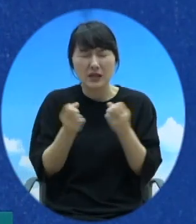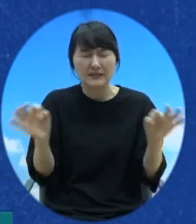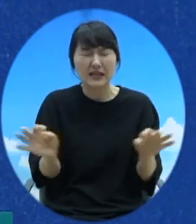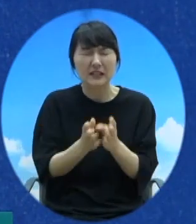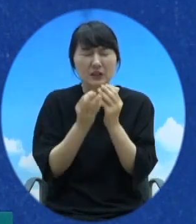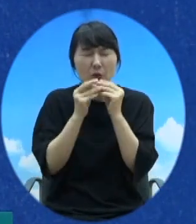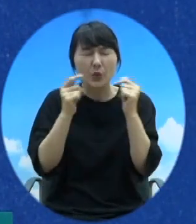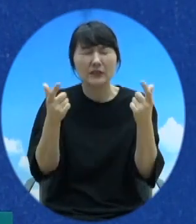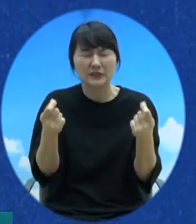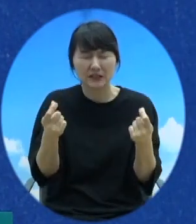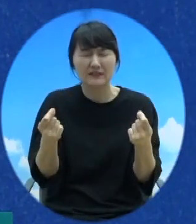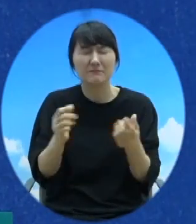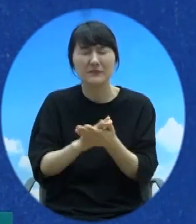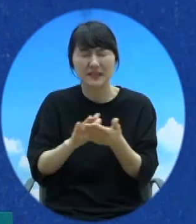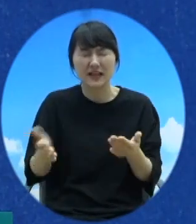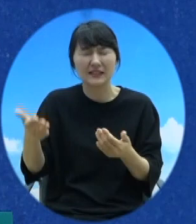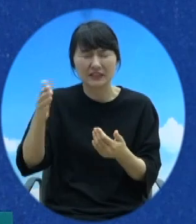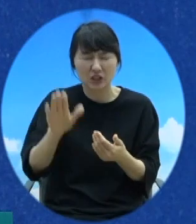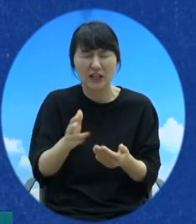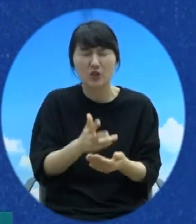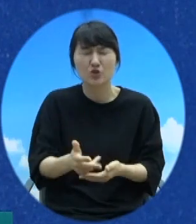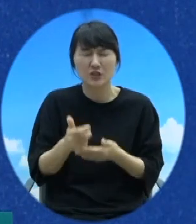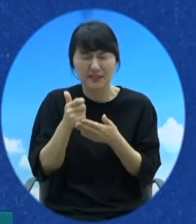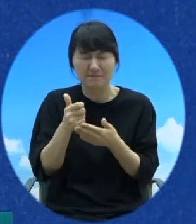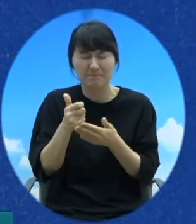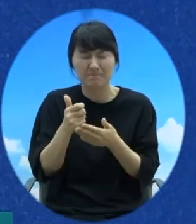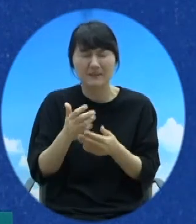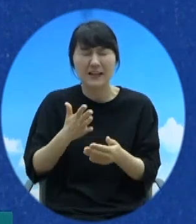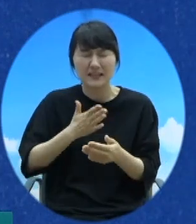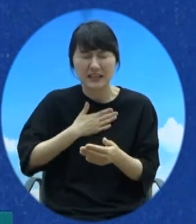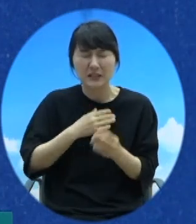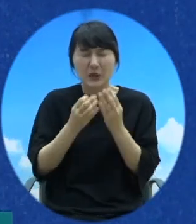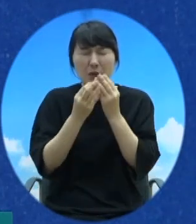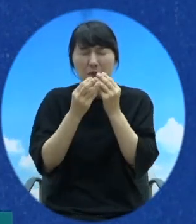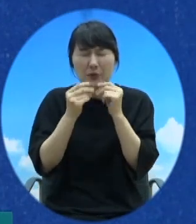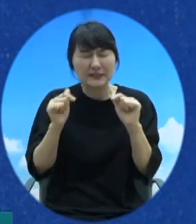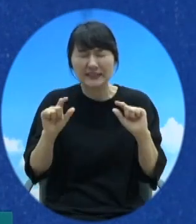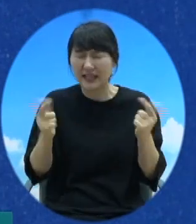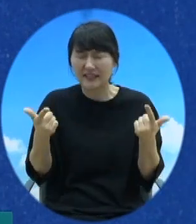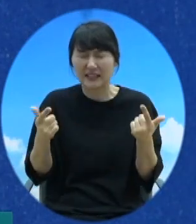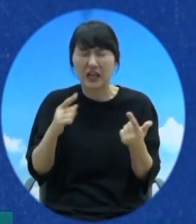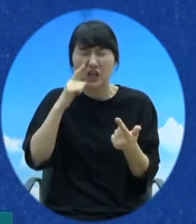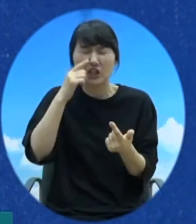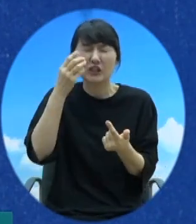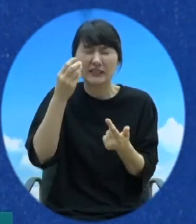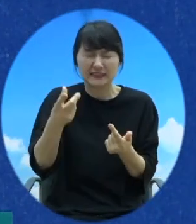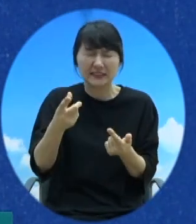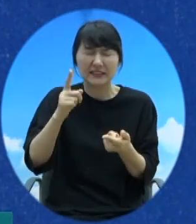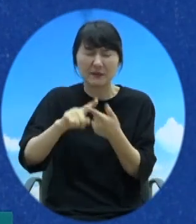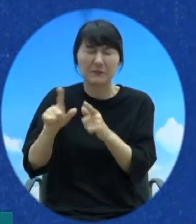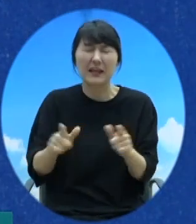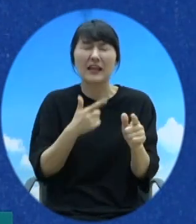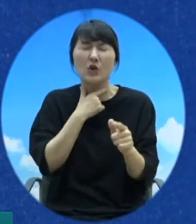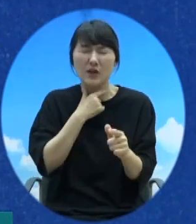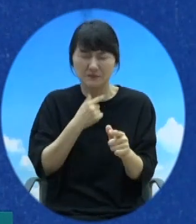보잘것이 없습니다. 그러나 주님, 나는 먼지가 아니라 겨자씨로 살겠습니다.